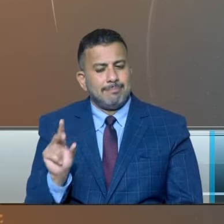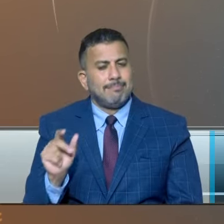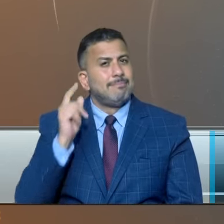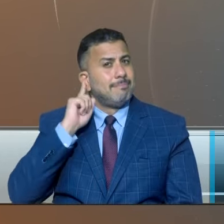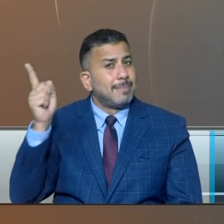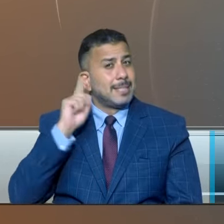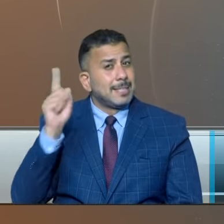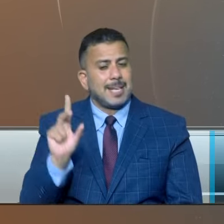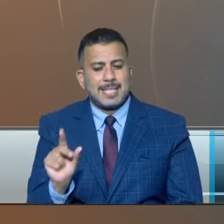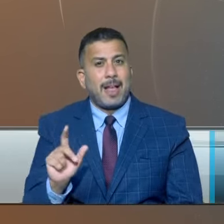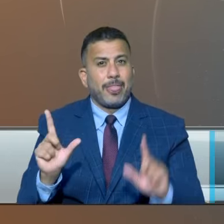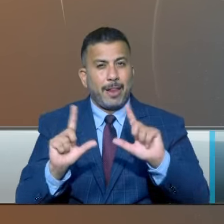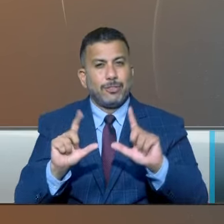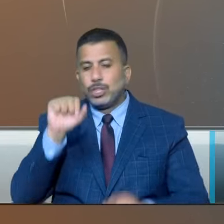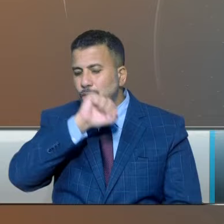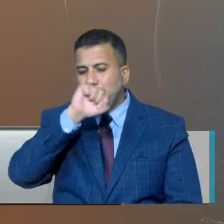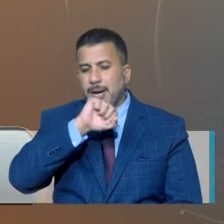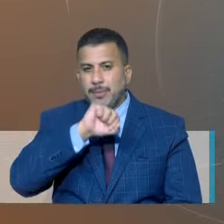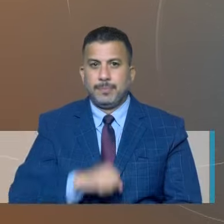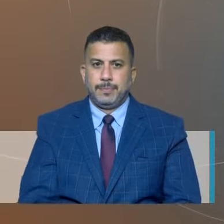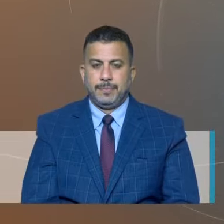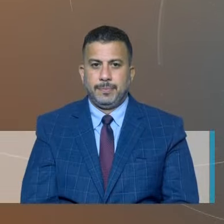الذي يبث عبر اثير اذاعه وتلفزيون الشارقه